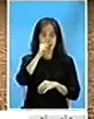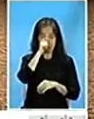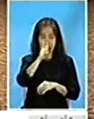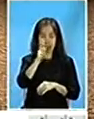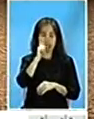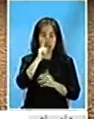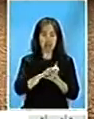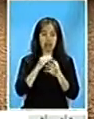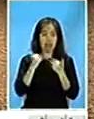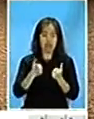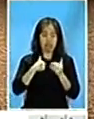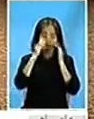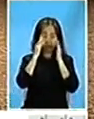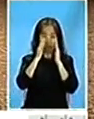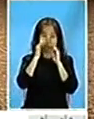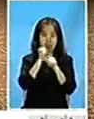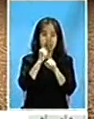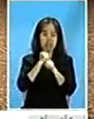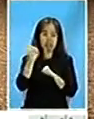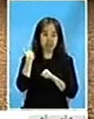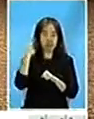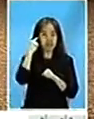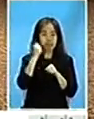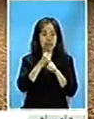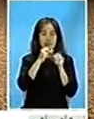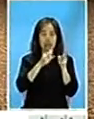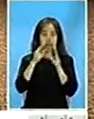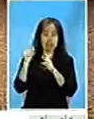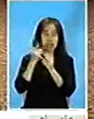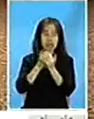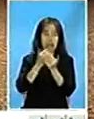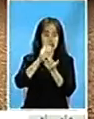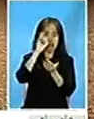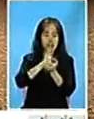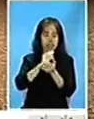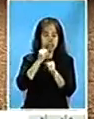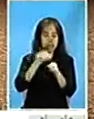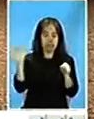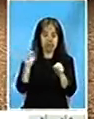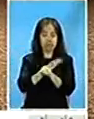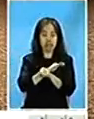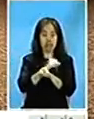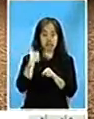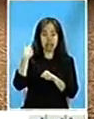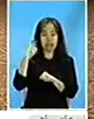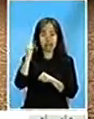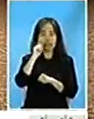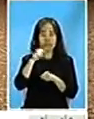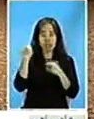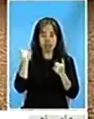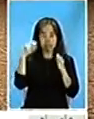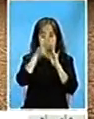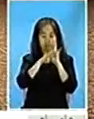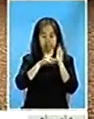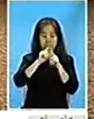าด้วยความตั้งใจนะคะว่าทำยังไงจะให้งบประมาณของเราเนี่ยใช้ได้อย่างเต็มเม็ดเต็มหน่วยบางรายการดิฉันก็ยังเห็น